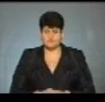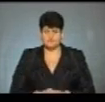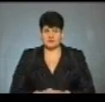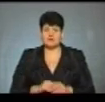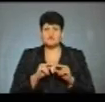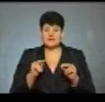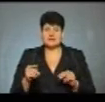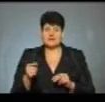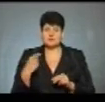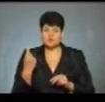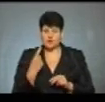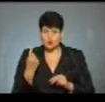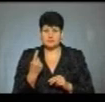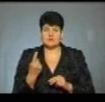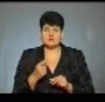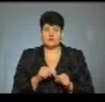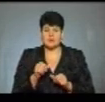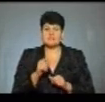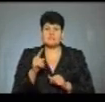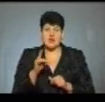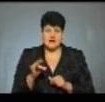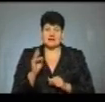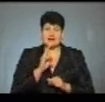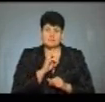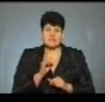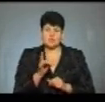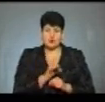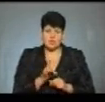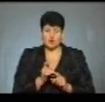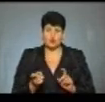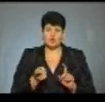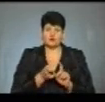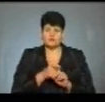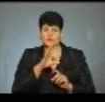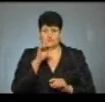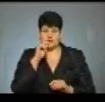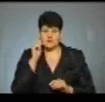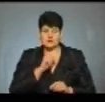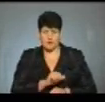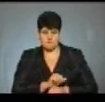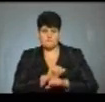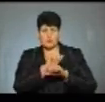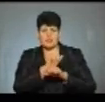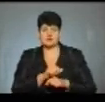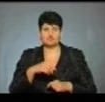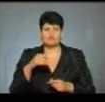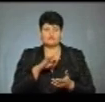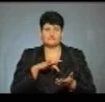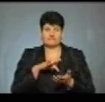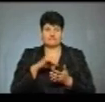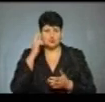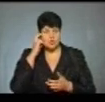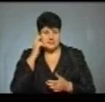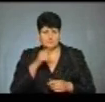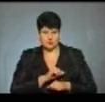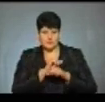Вчителі з Тернопільської області, а зокрема із Бараського та Кременецького районів, долучилися до всеукраїнського протесту у столиці. Вони